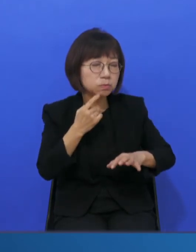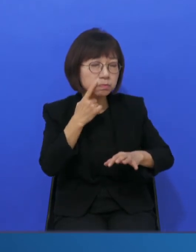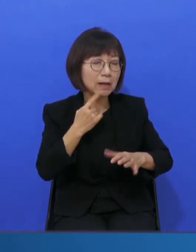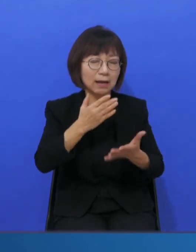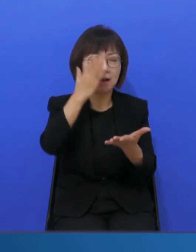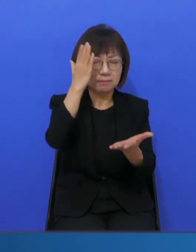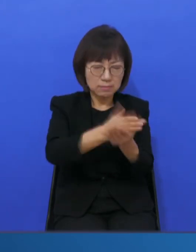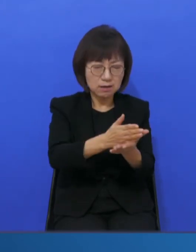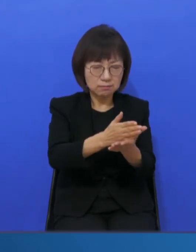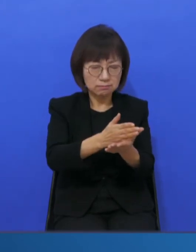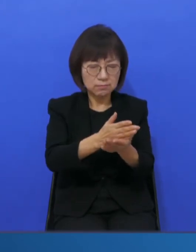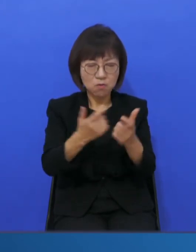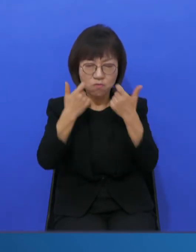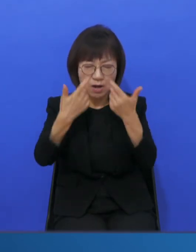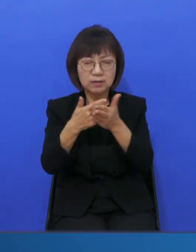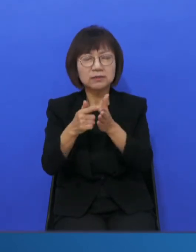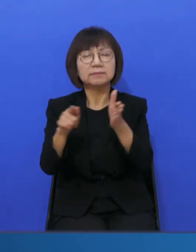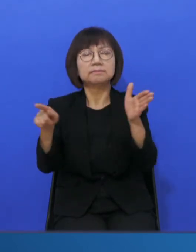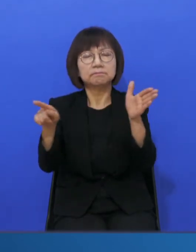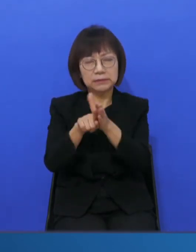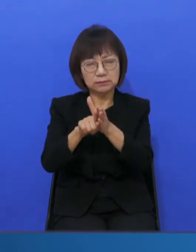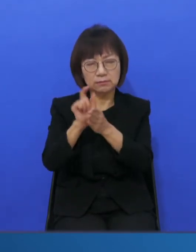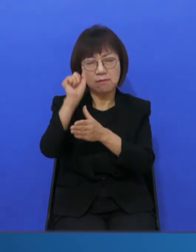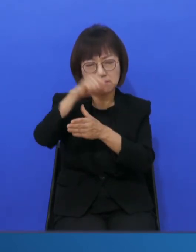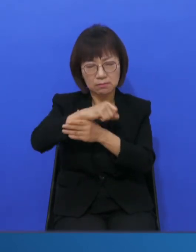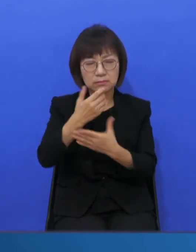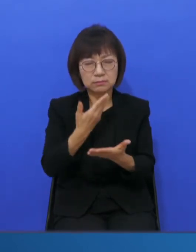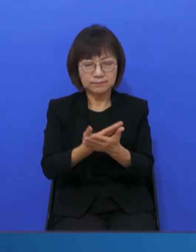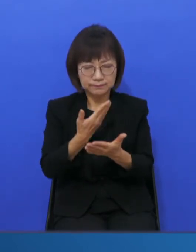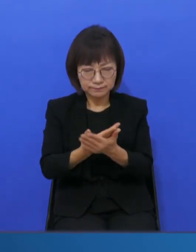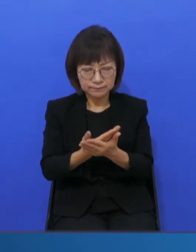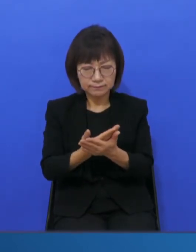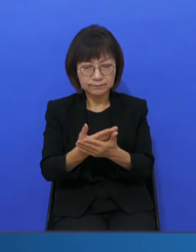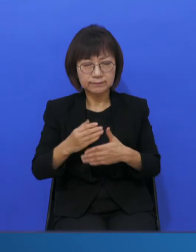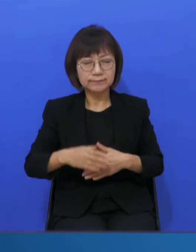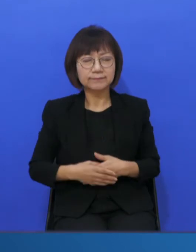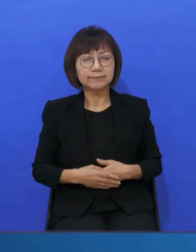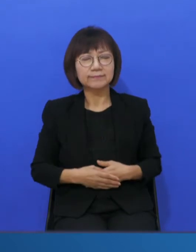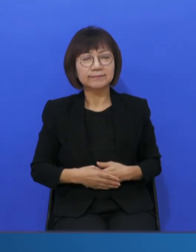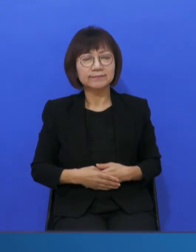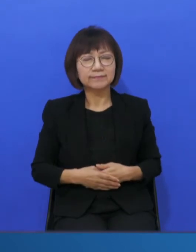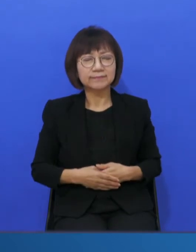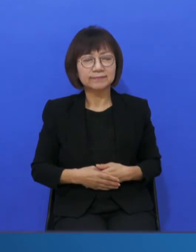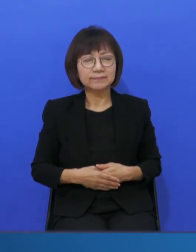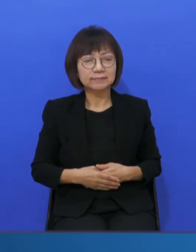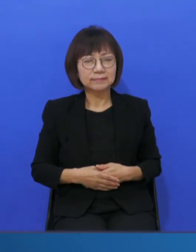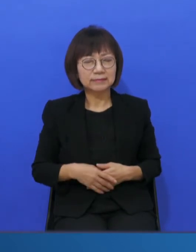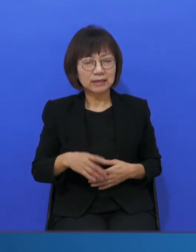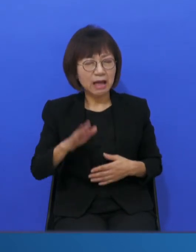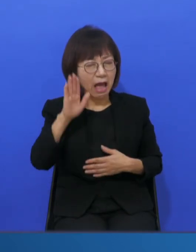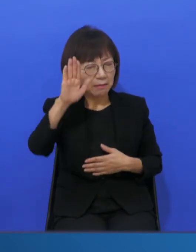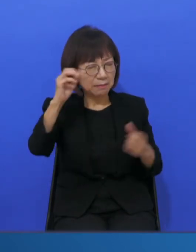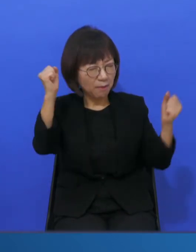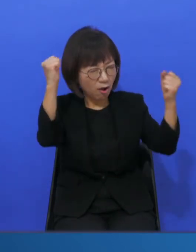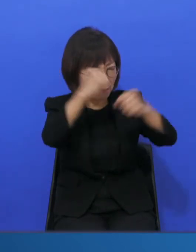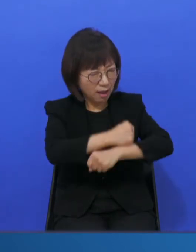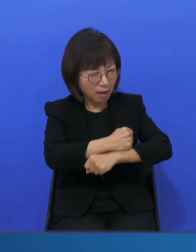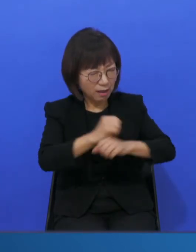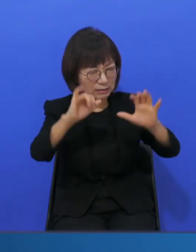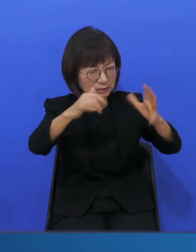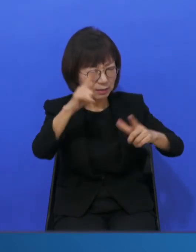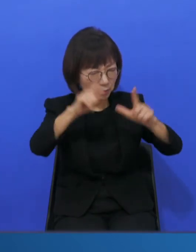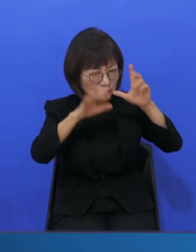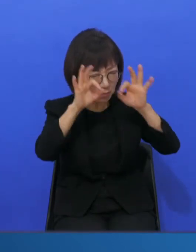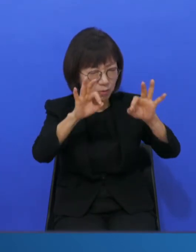주옵소서. Allow us the faith to not be deceived in this world that we must not be envious of, but save. 멸망된 세상 살려야 되는데